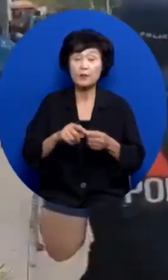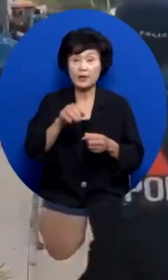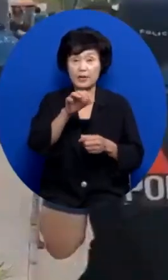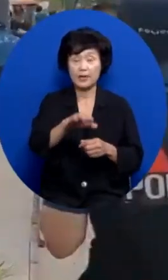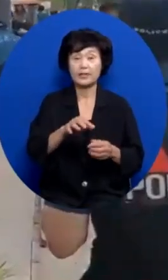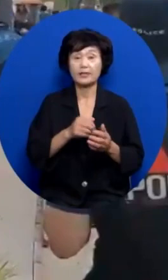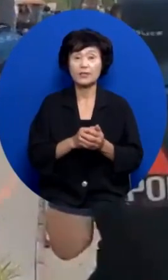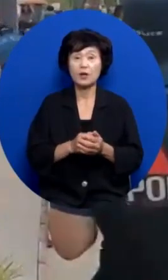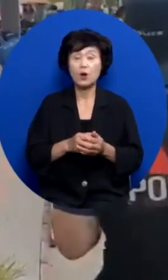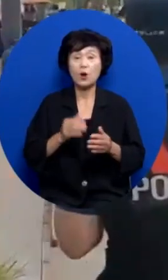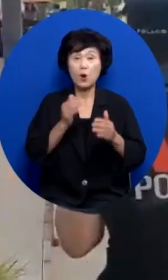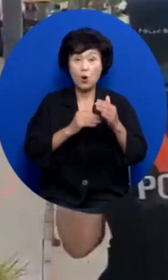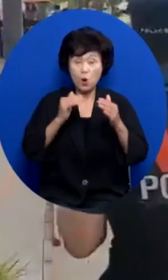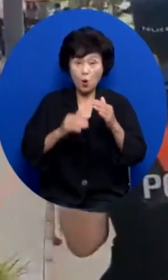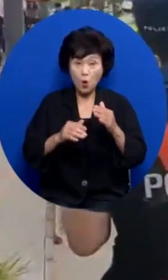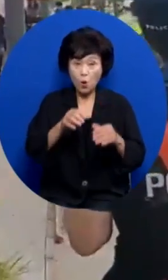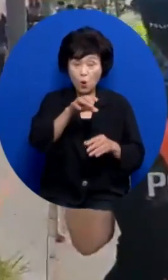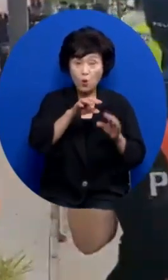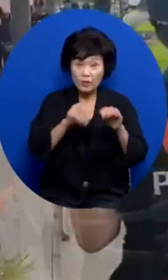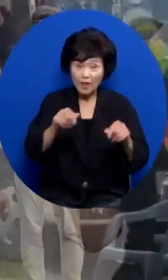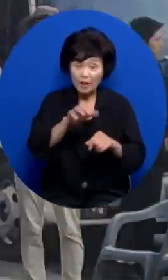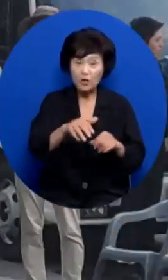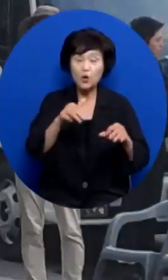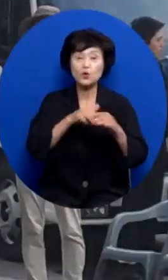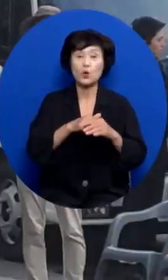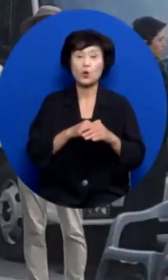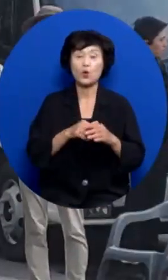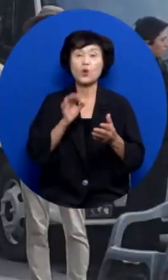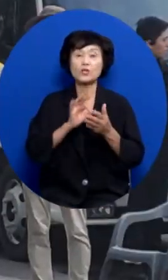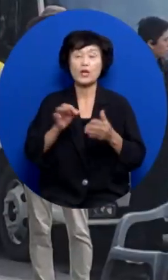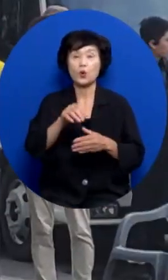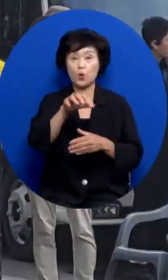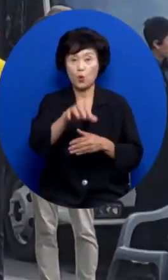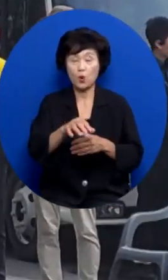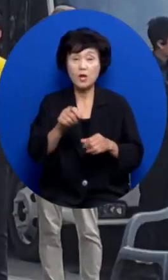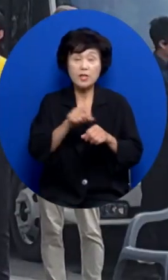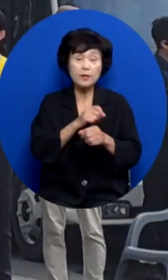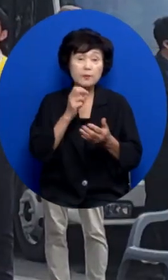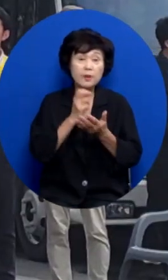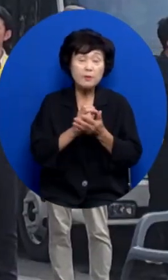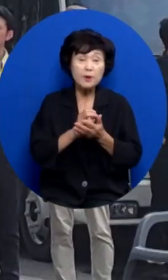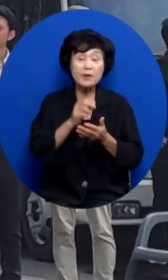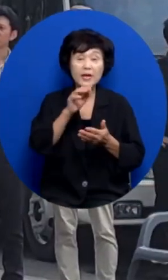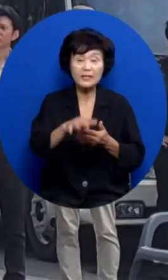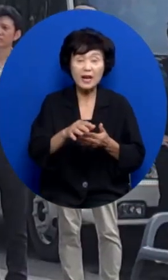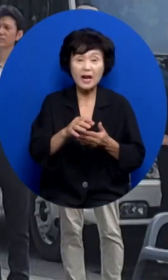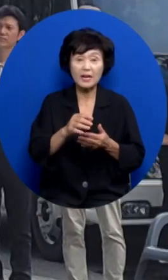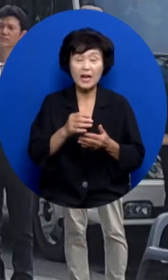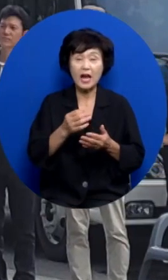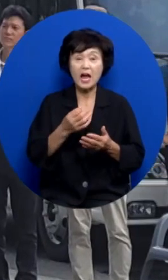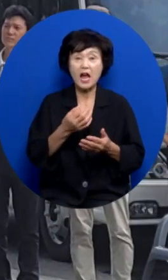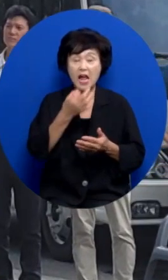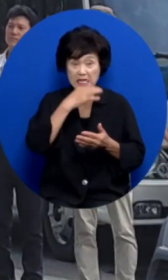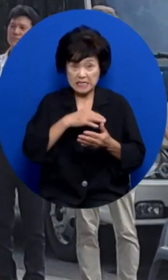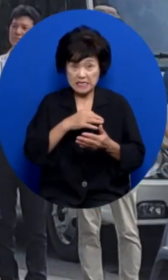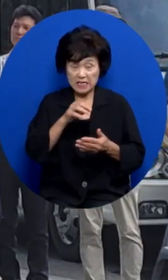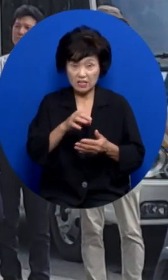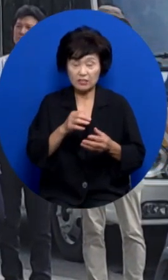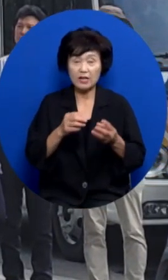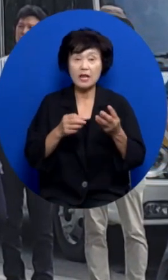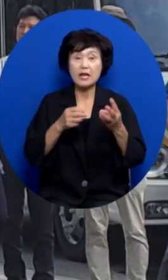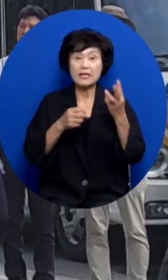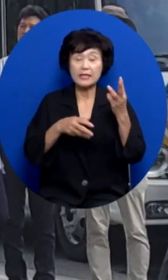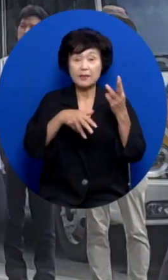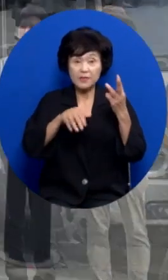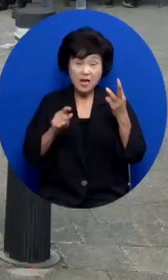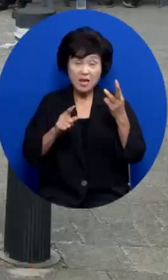5부지는 공공택지지구의 종교용지로 공공주택특별법에 따라 시세차익에 따른 제3자에 대한 양도를 엄격히